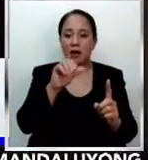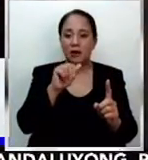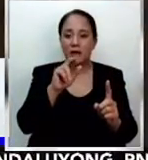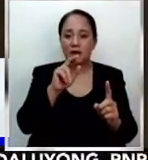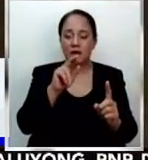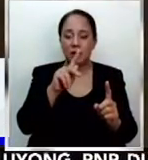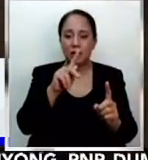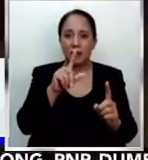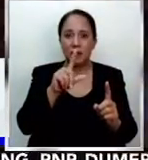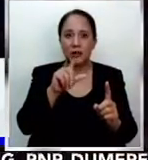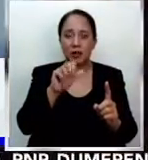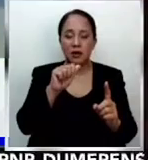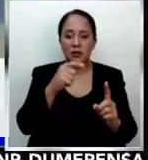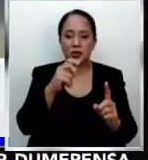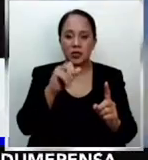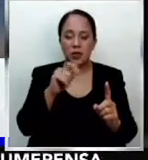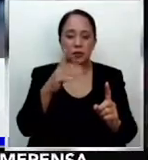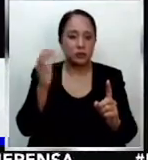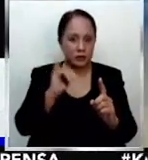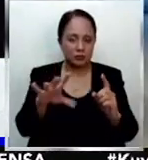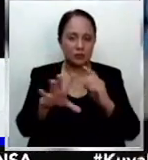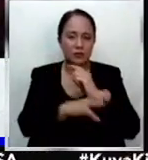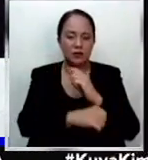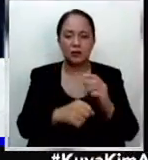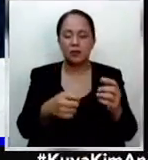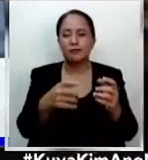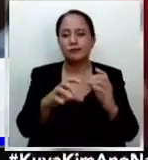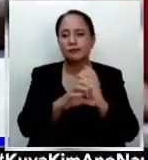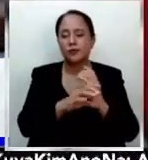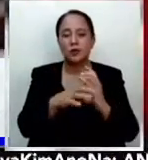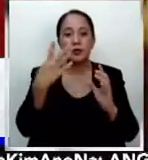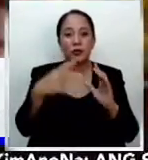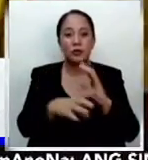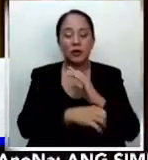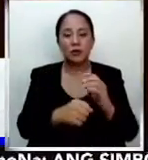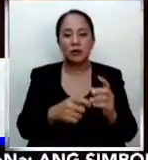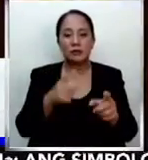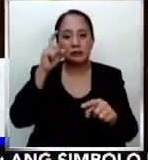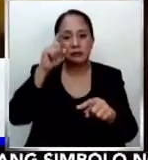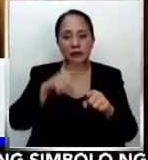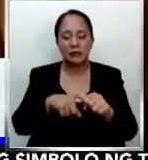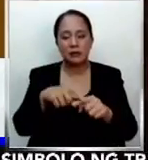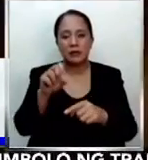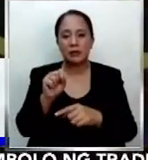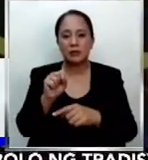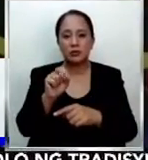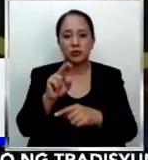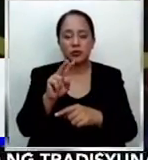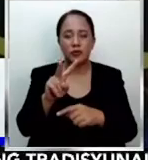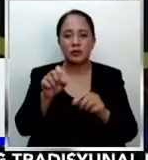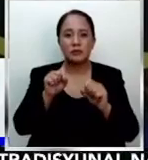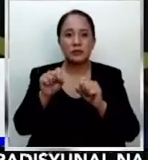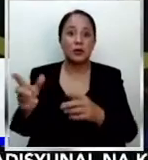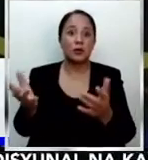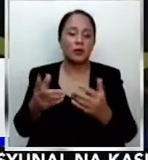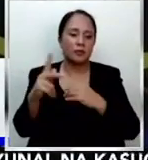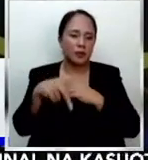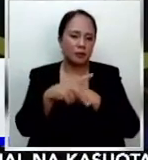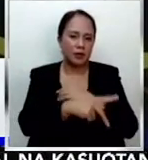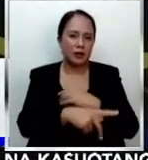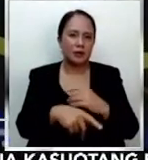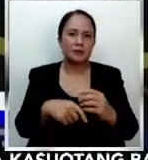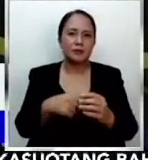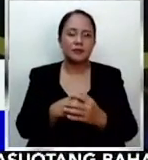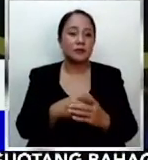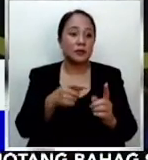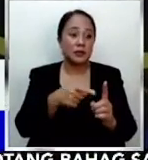sa reklamong carnapping din matapos niyang tangayin umalo ang nirenta ang SUV at isinanla sa Pampanga. Ang hindi po niya pagkakaalam,